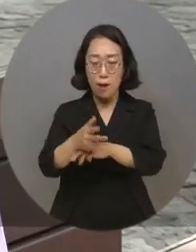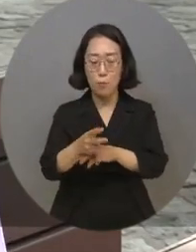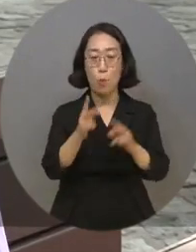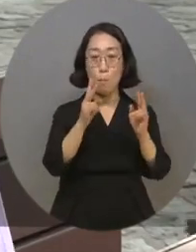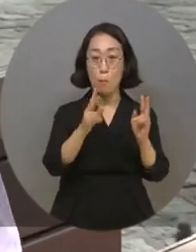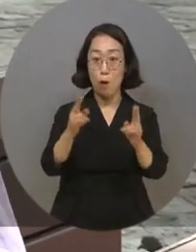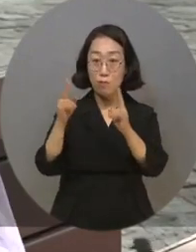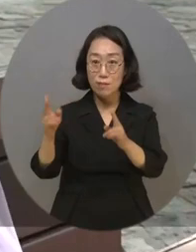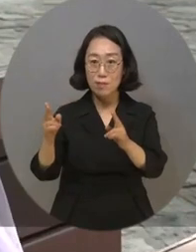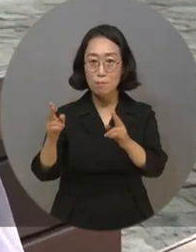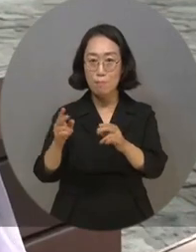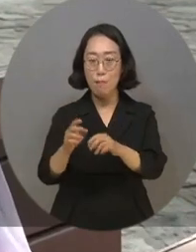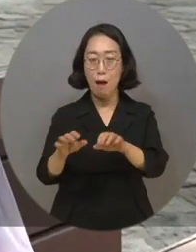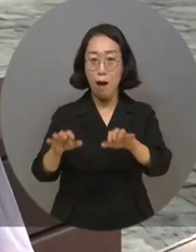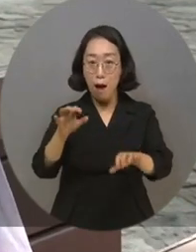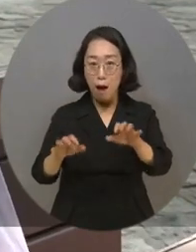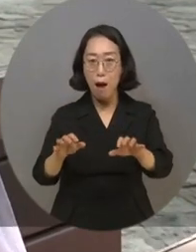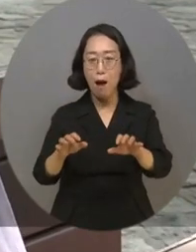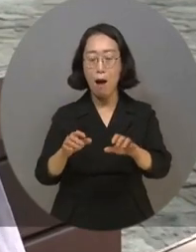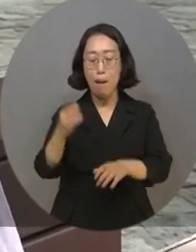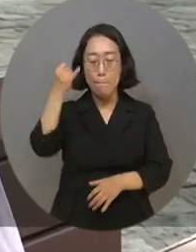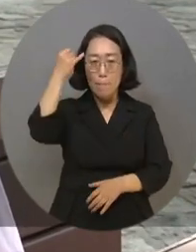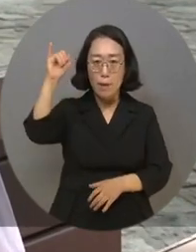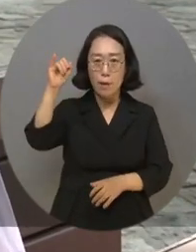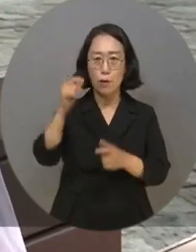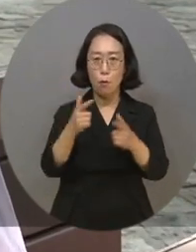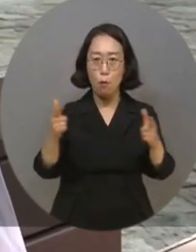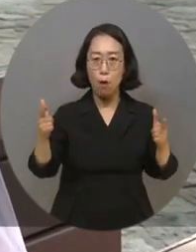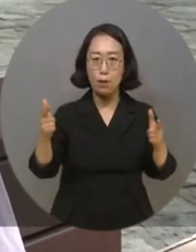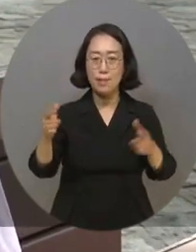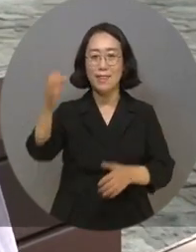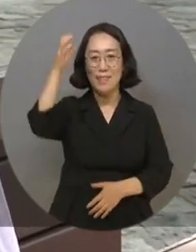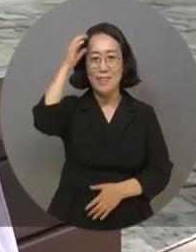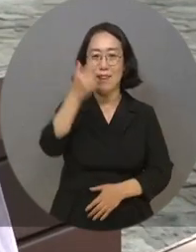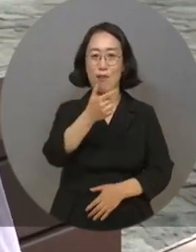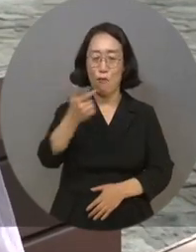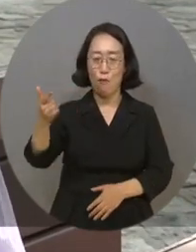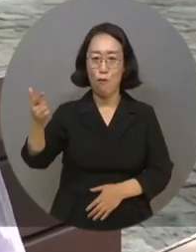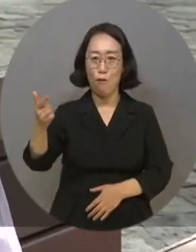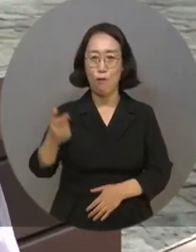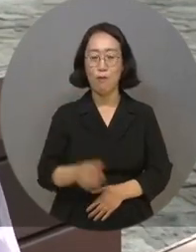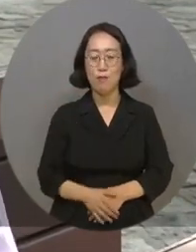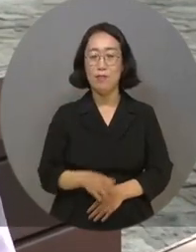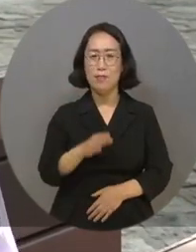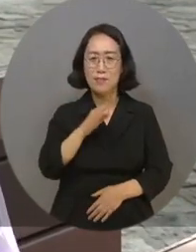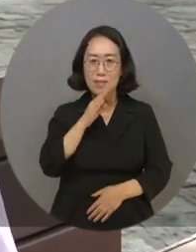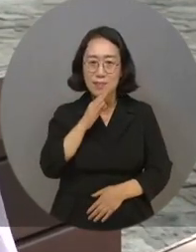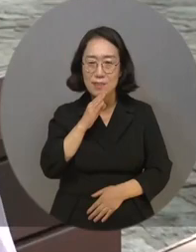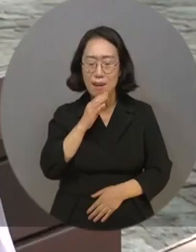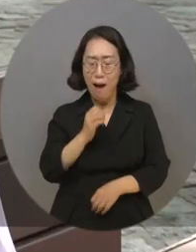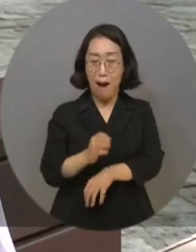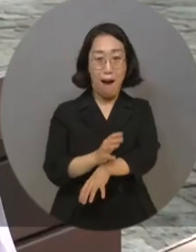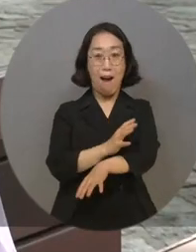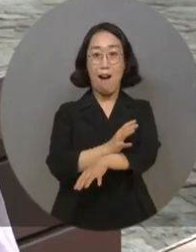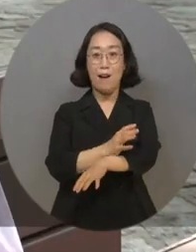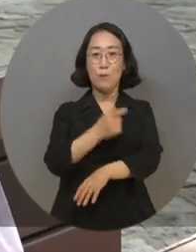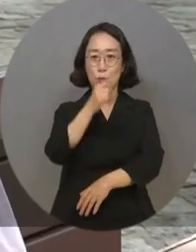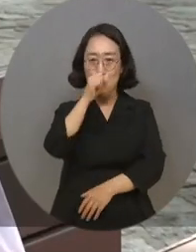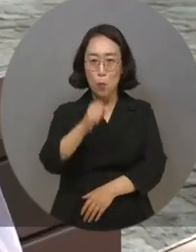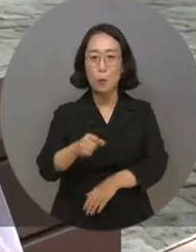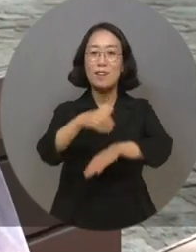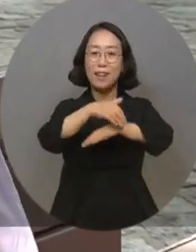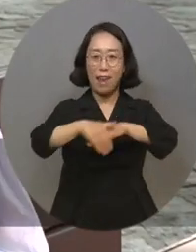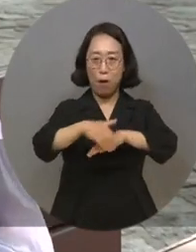편집 이런 데서 아주 기발한 아이들이 나오지 않을까. 그래서 너무너무 저는 좀 소름 끼치도록 좋은